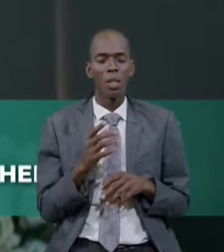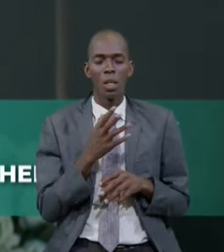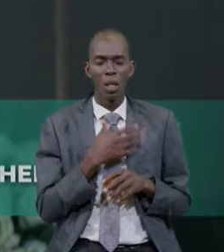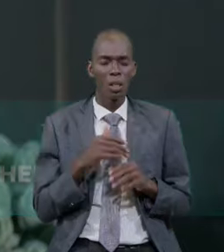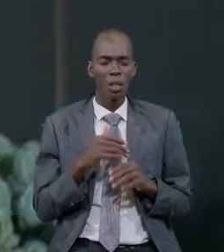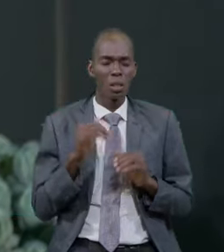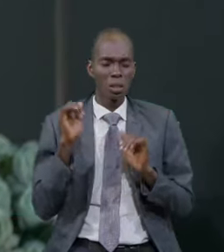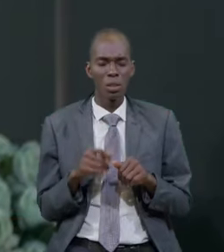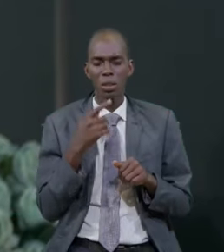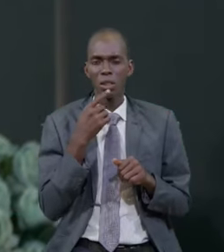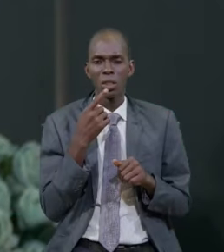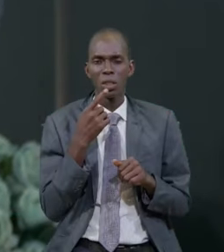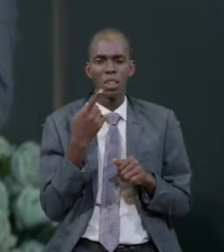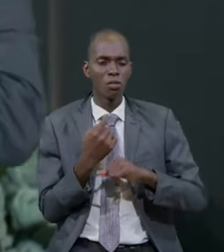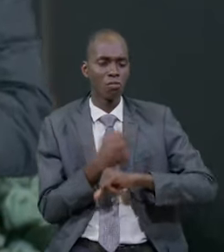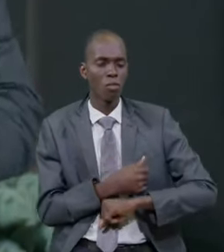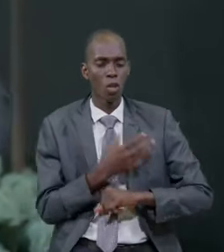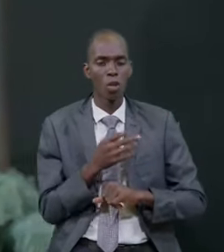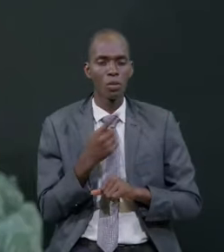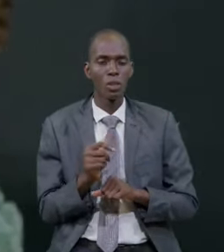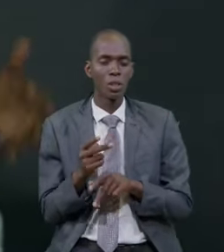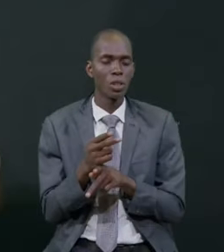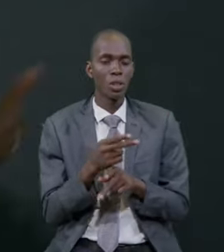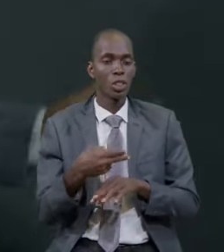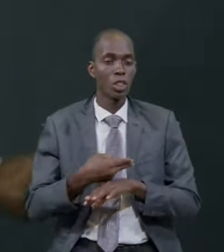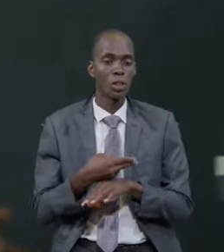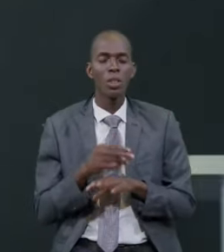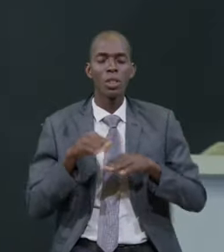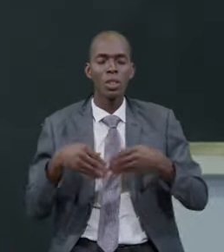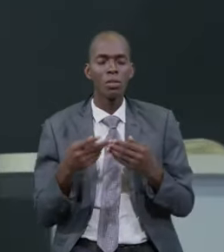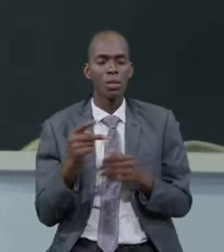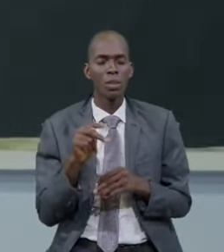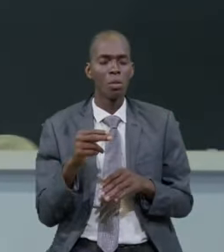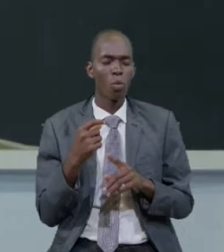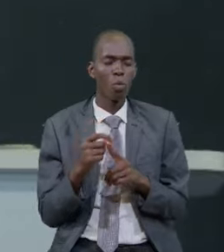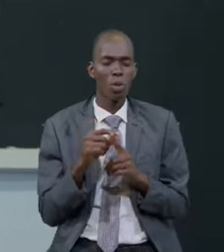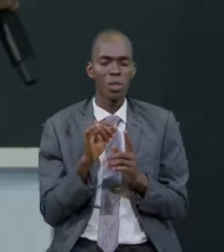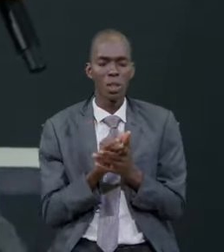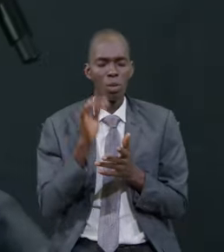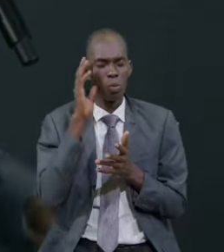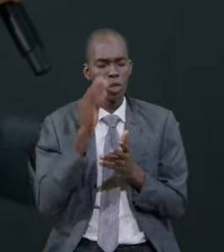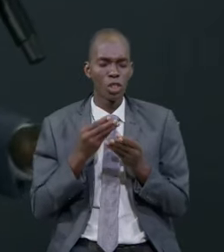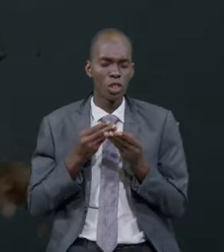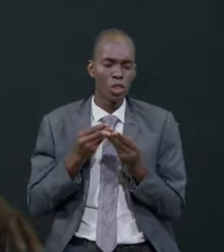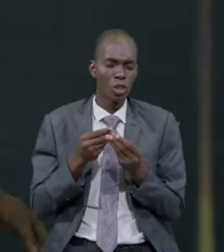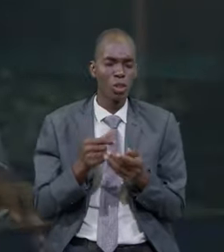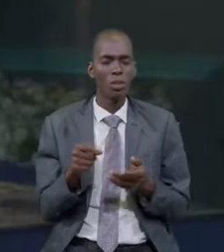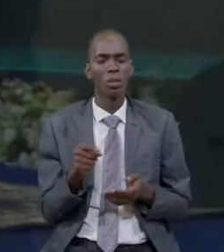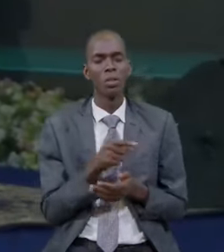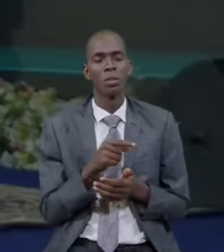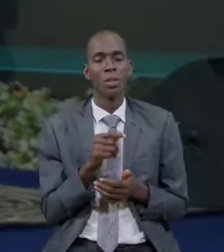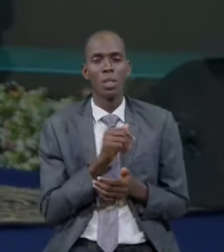et qui assure la sécurité des brebis. Un message qui va les nourrir. Un